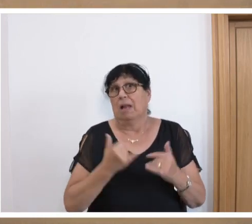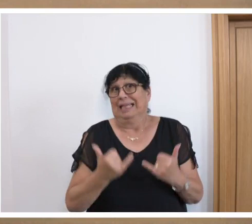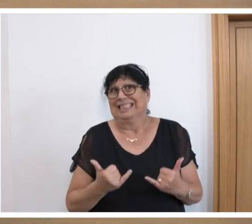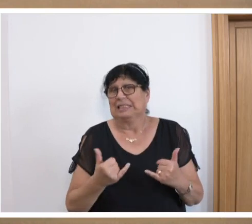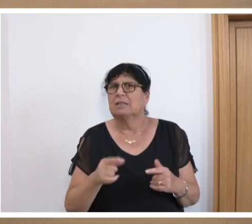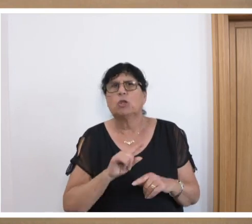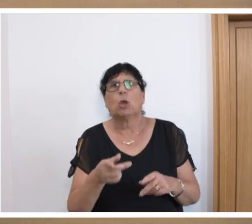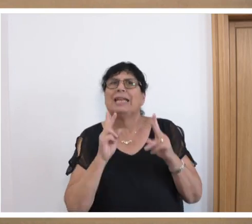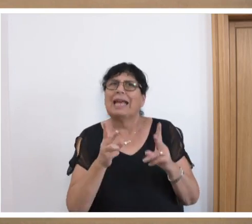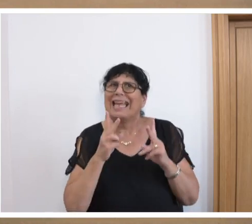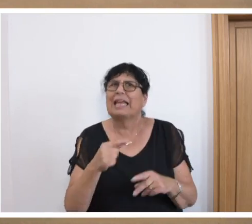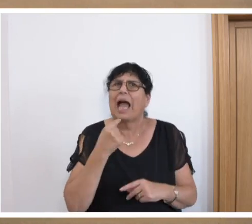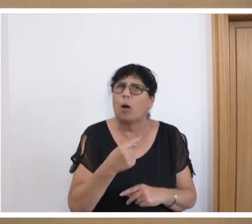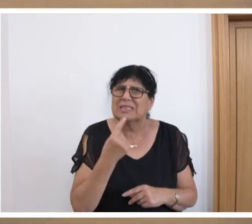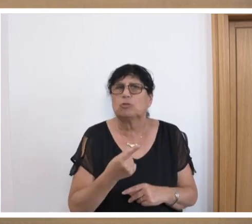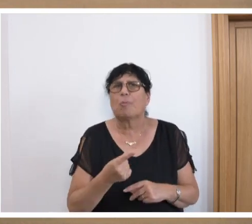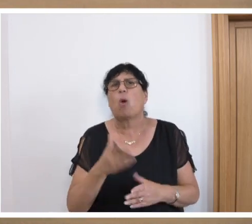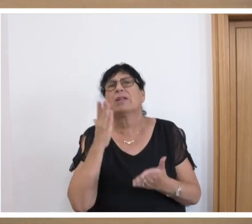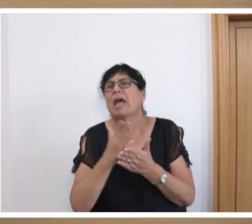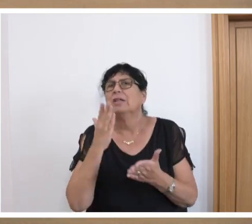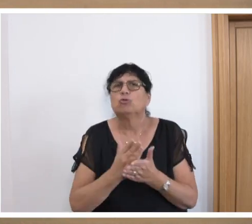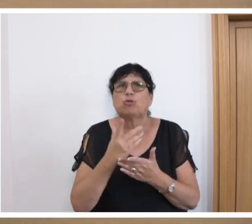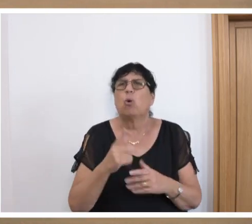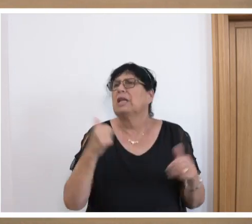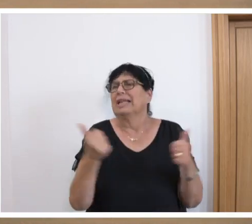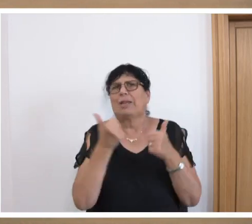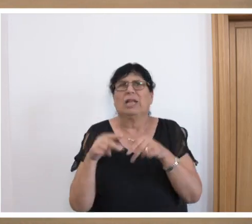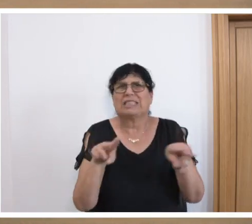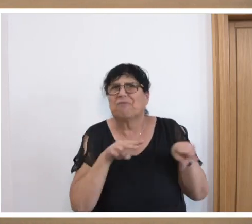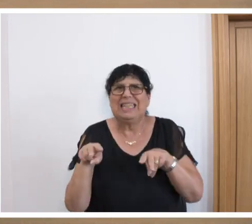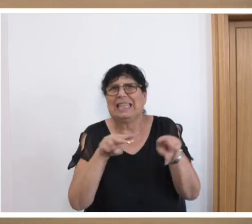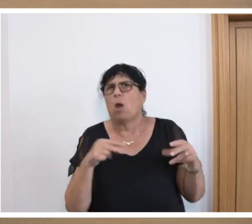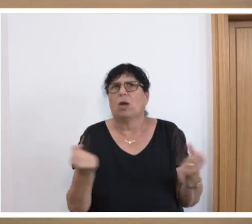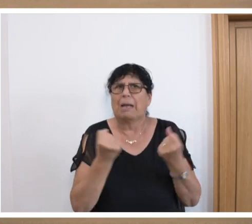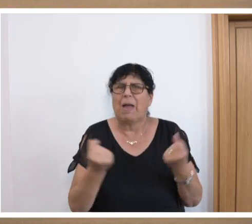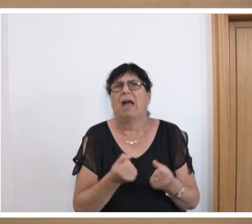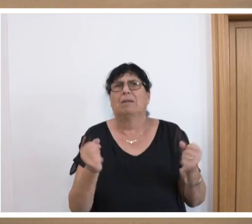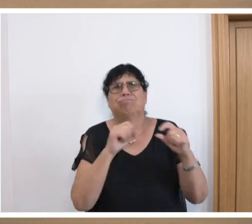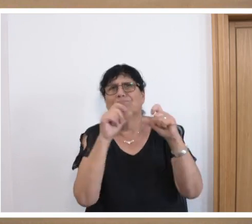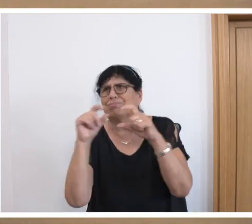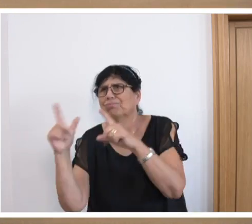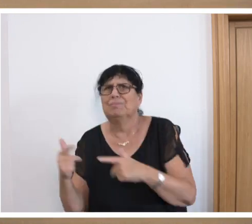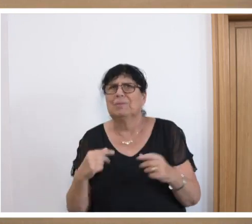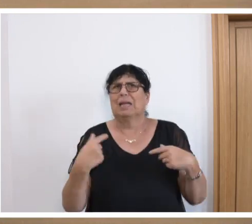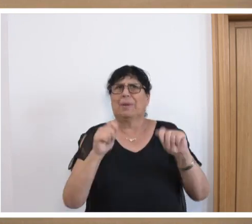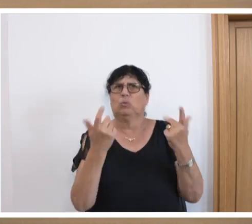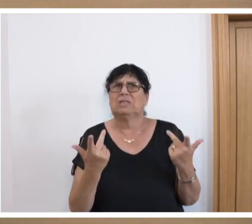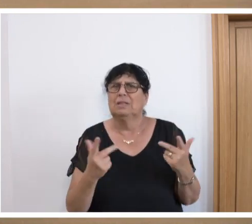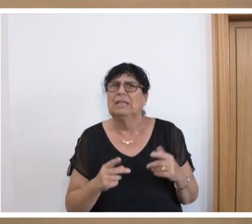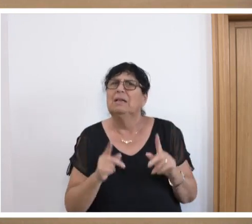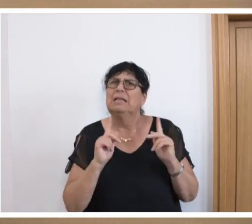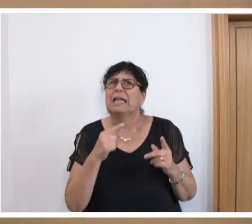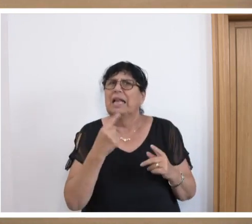richtig ausgesprochen gehabt, dann wurden schon die tollsten Videos kreiert und Kacheln gebaut und dann